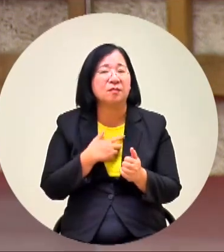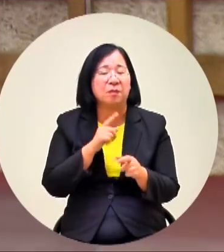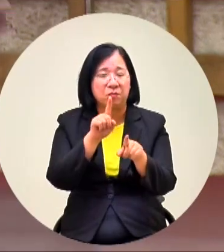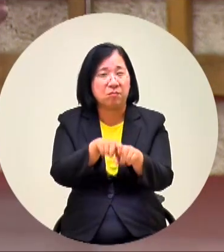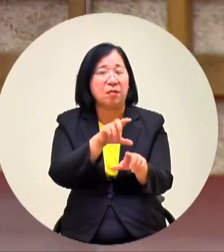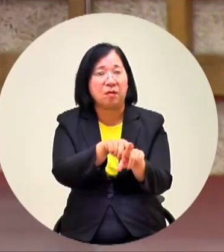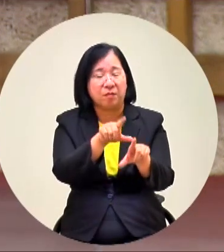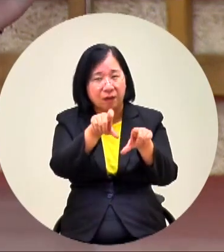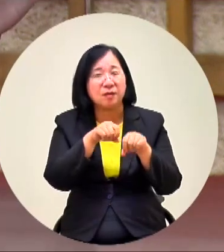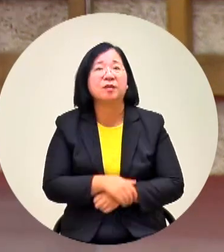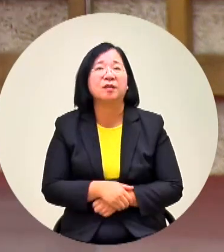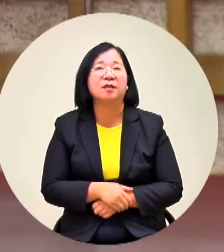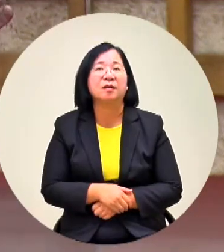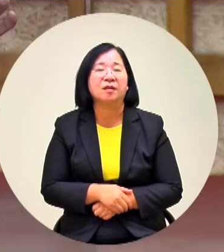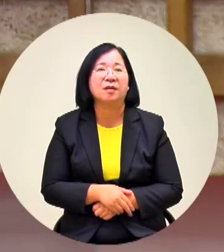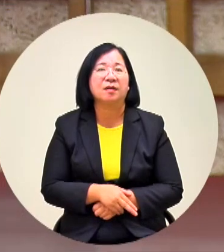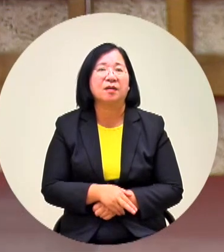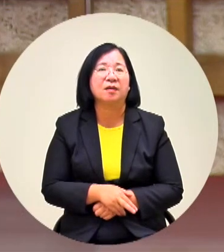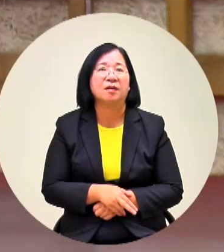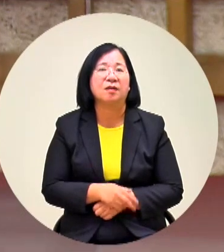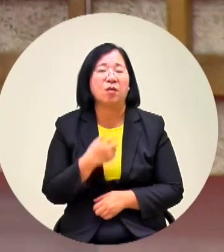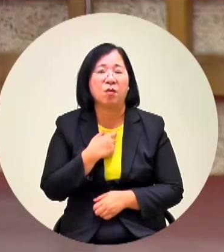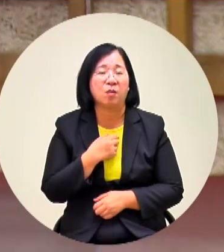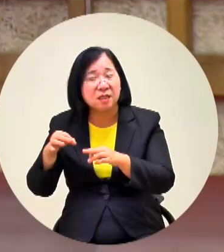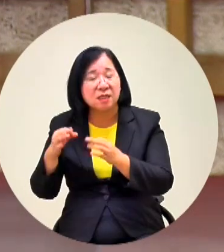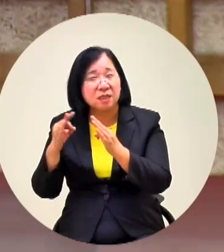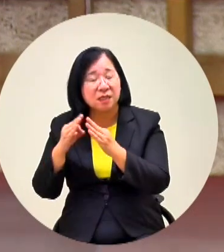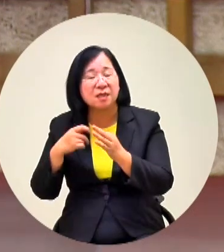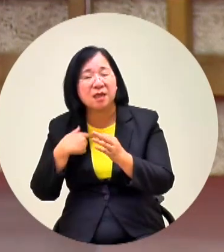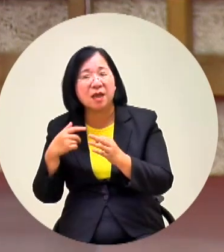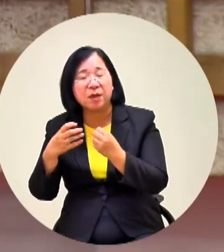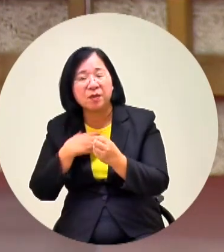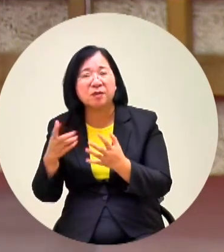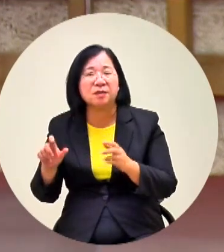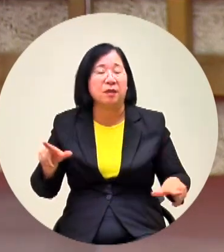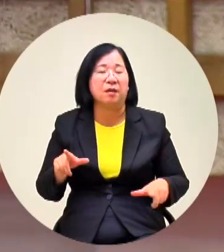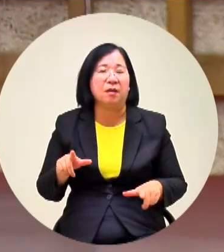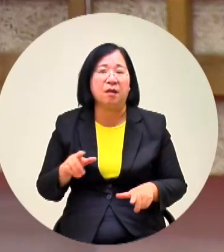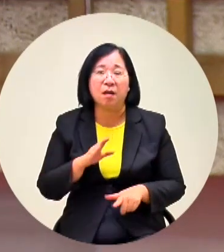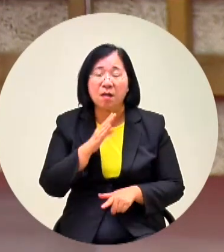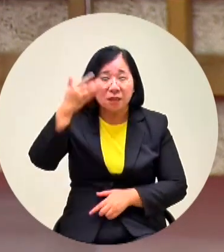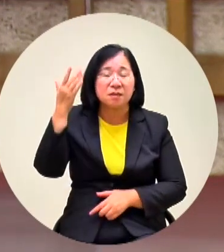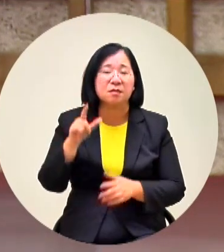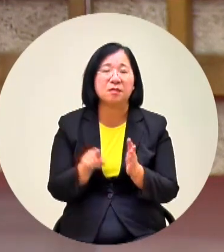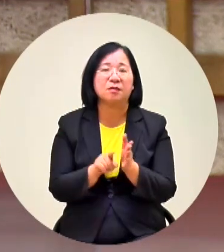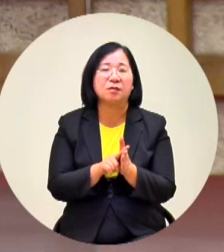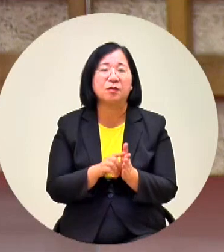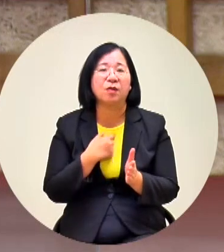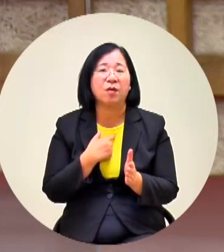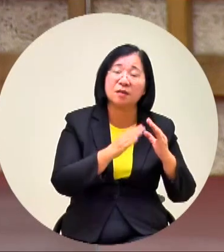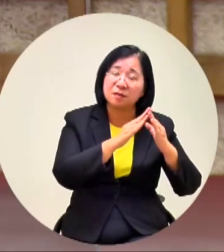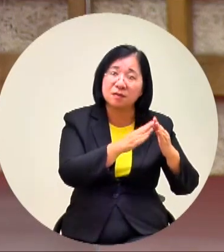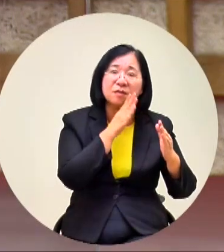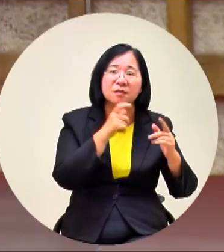考是，我们不要火力发电，不要燃煤，我们要找替代能源。过去的时候呢，好多人都说工业城市是高雄